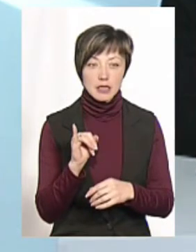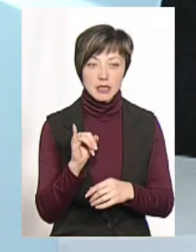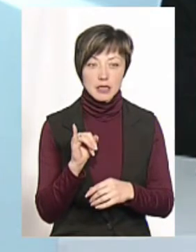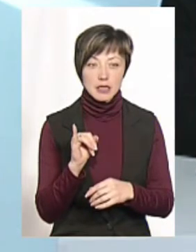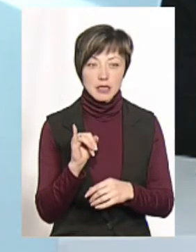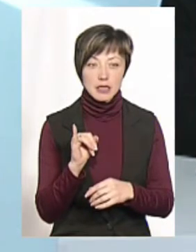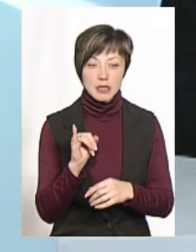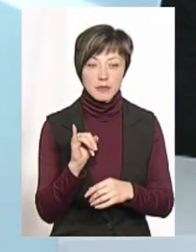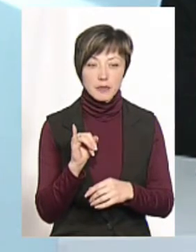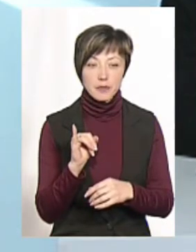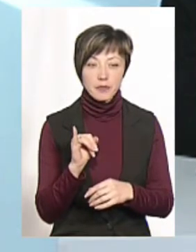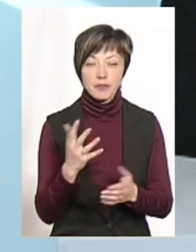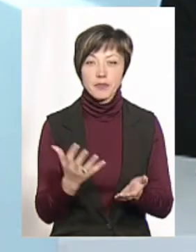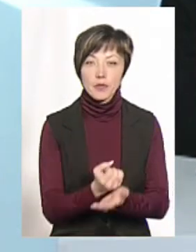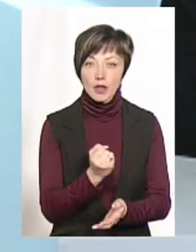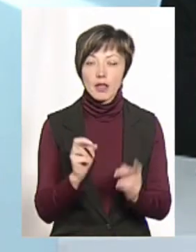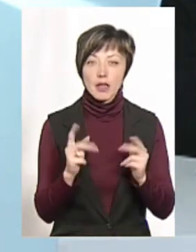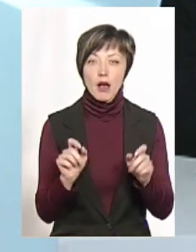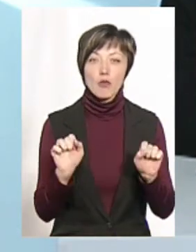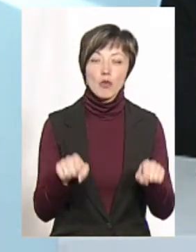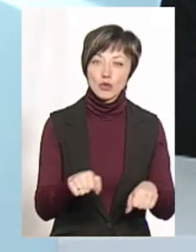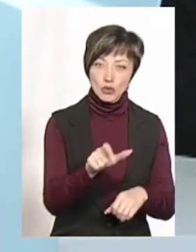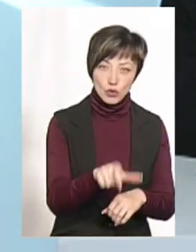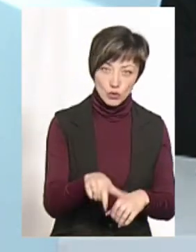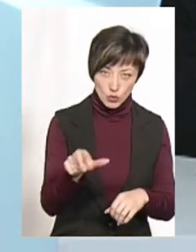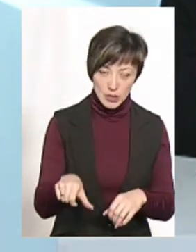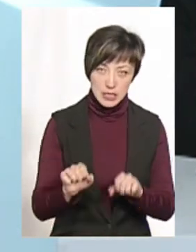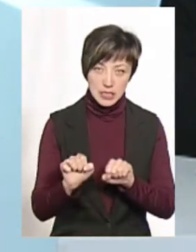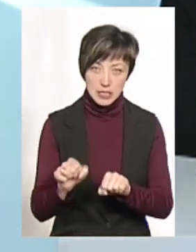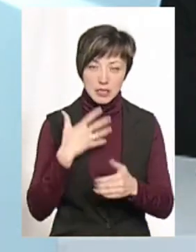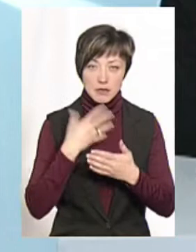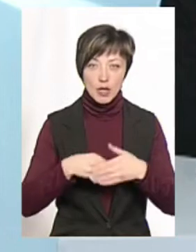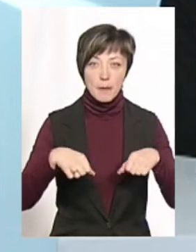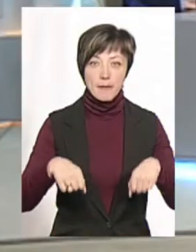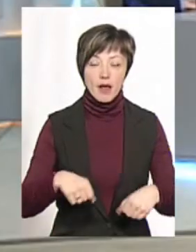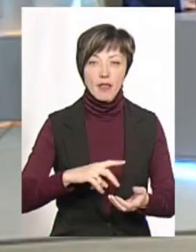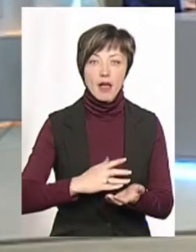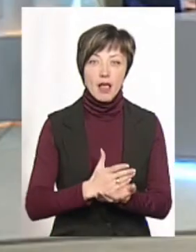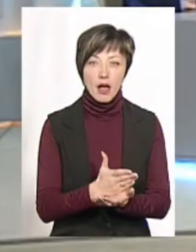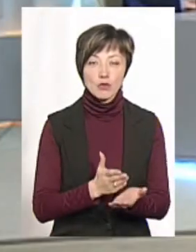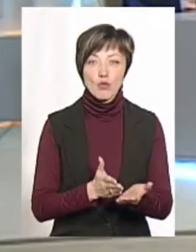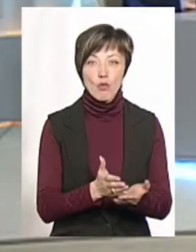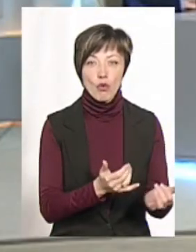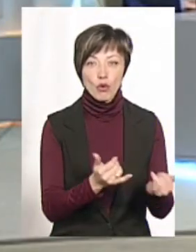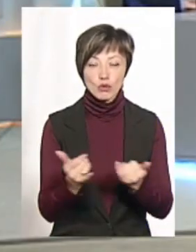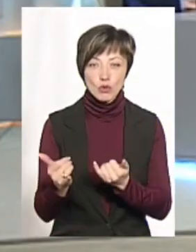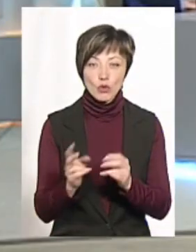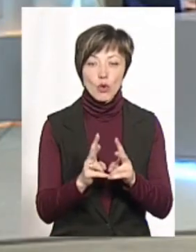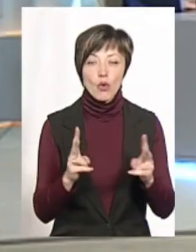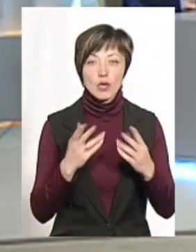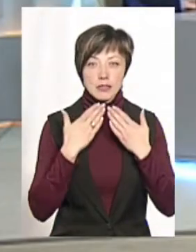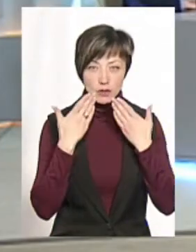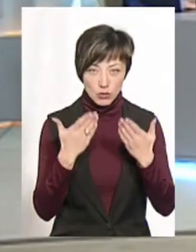випливає, як можуть люди захистити своє право на якісну послугу, до